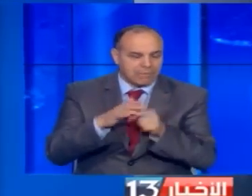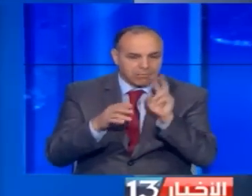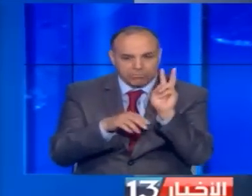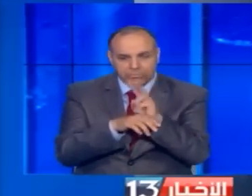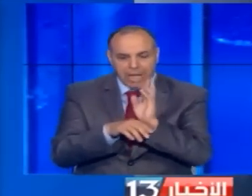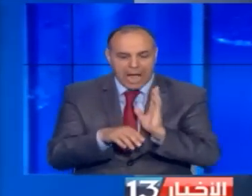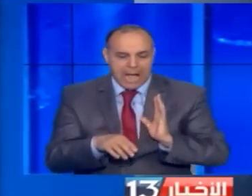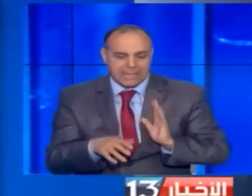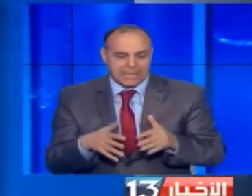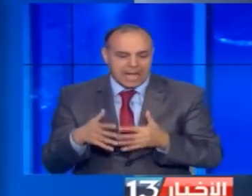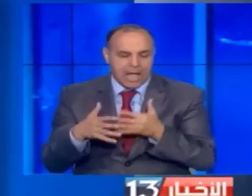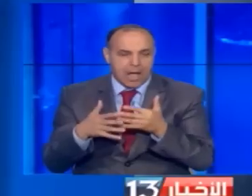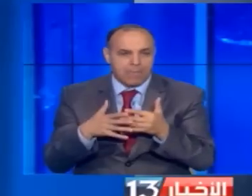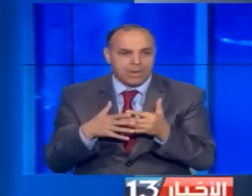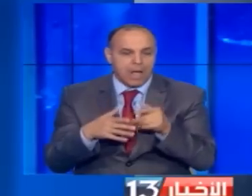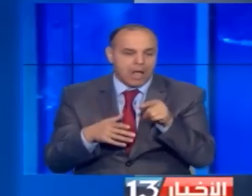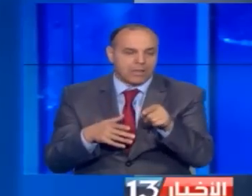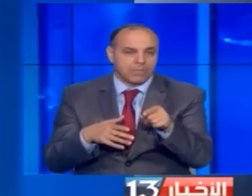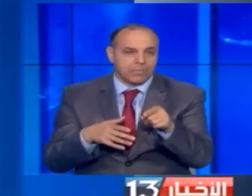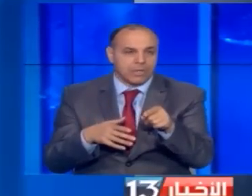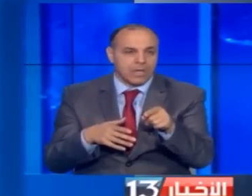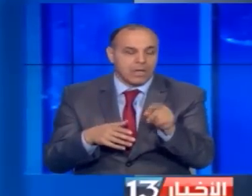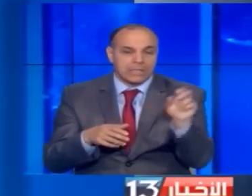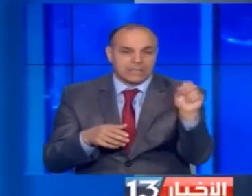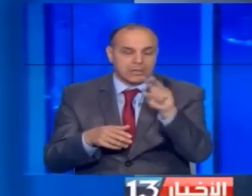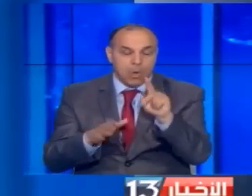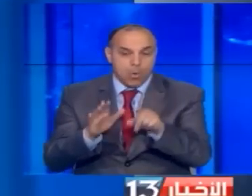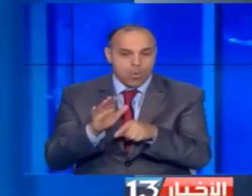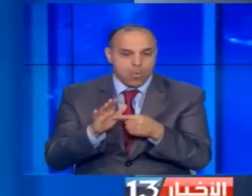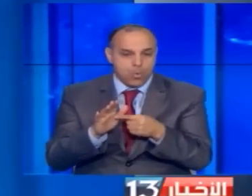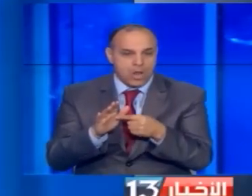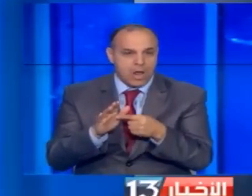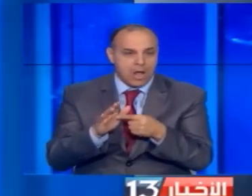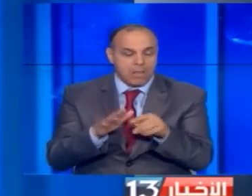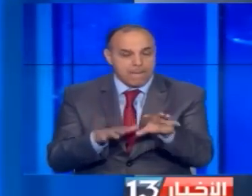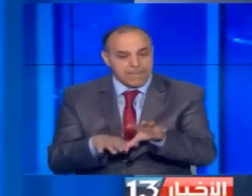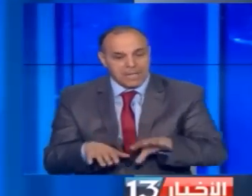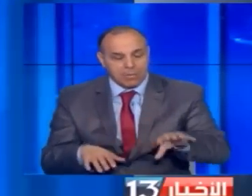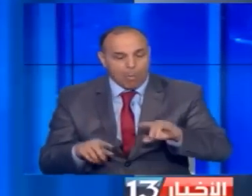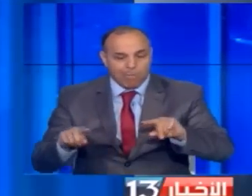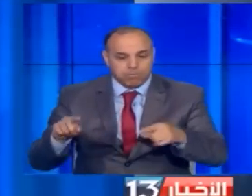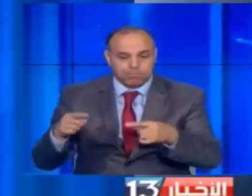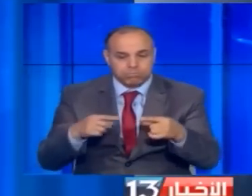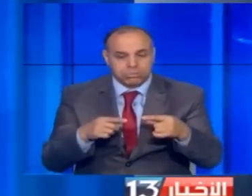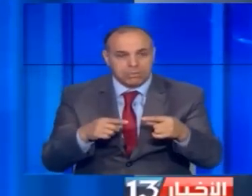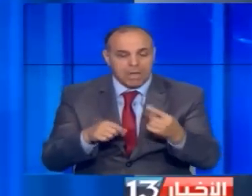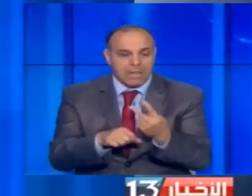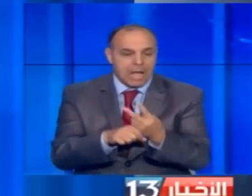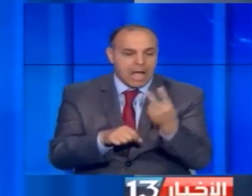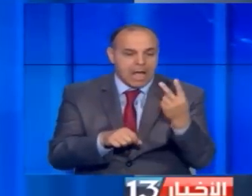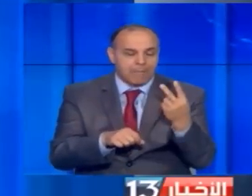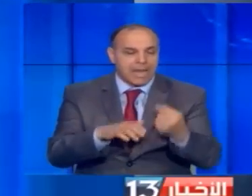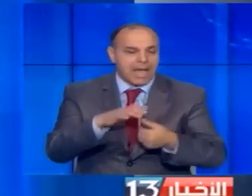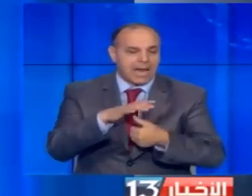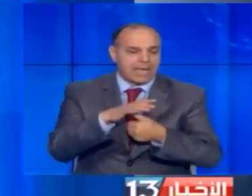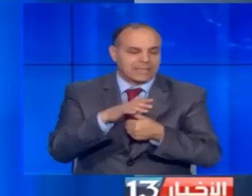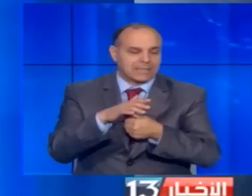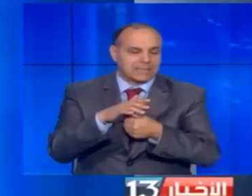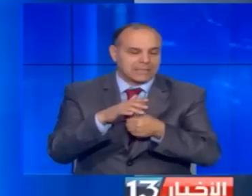لتفقد القوات الأمريكية هناك، زيارة هي الأولى له إلى منطقة صراعات بعد سنتين من توليه